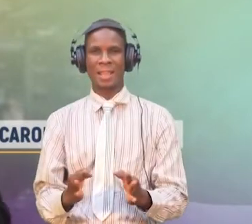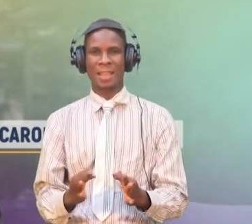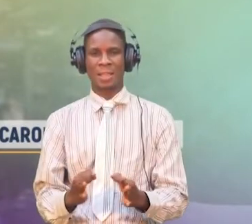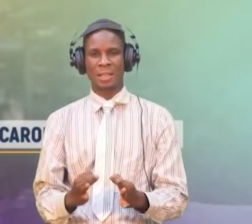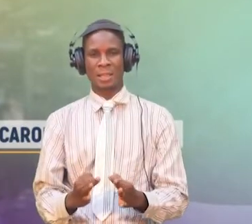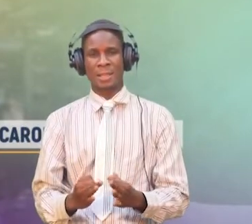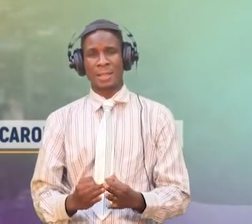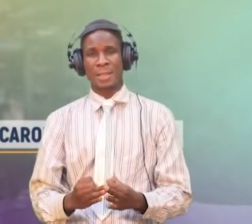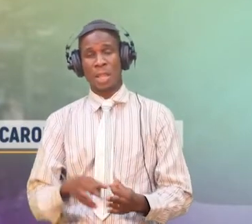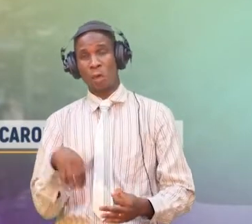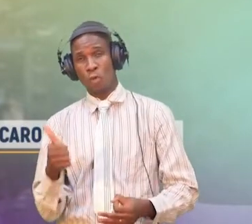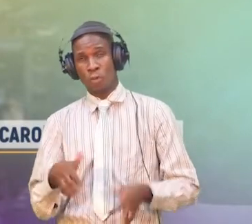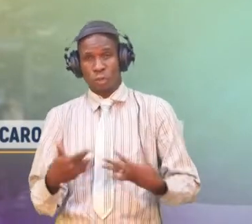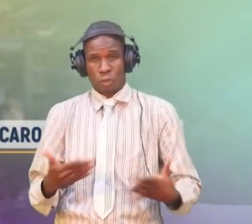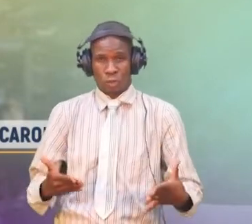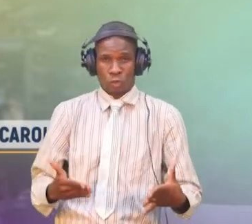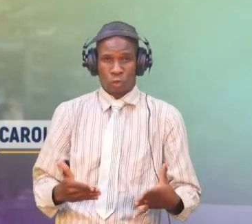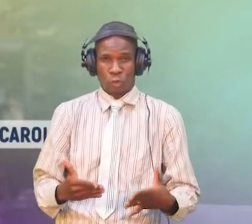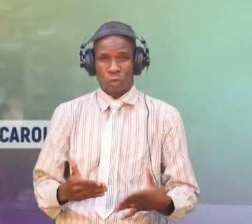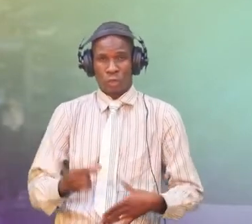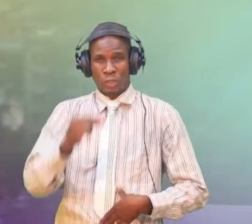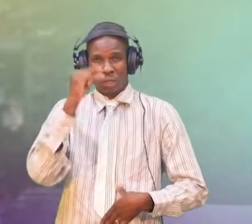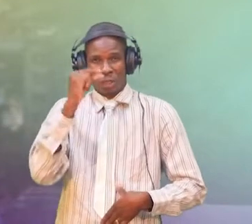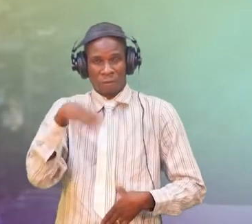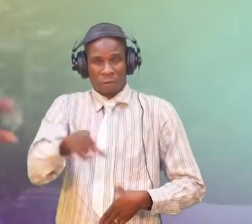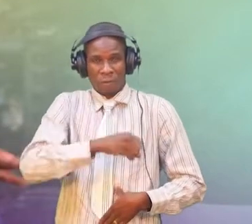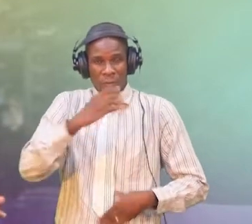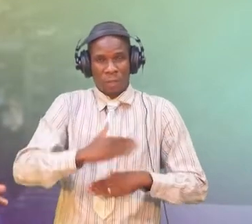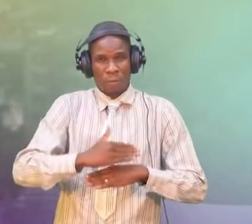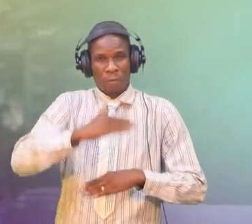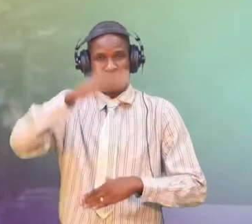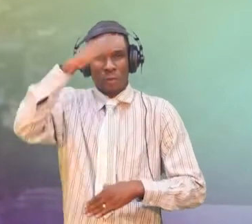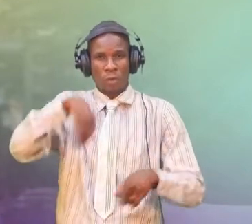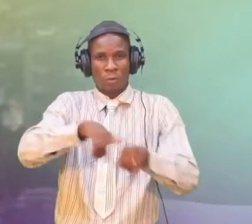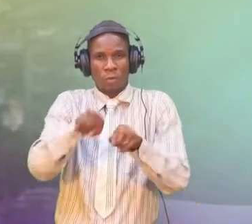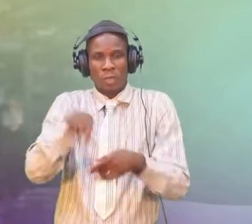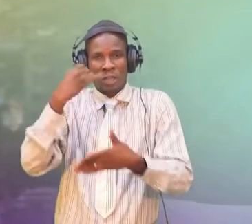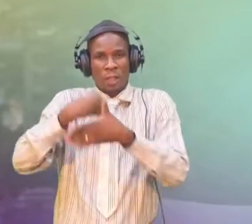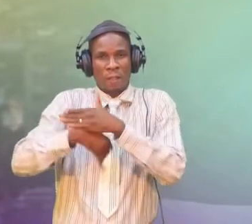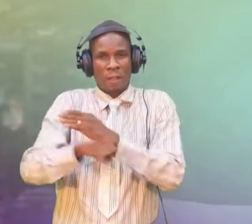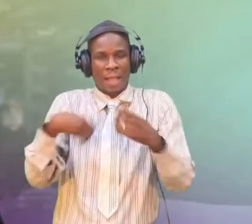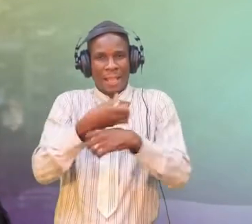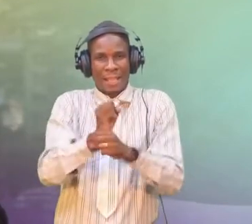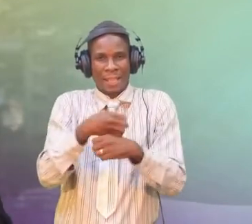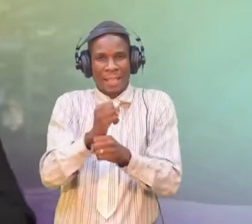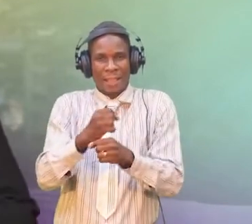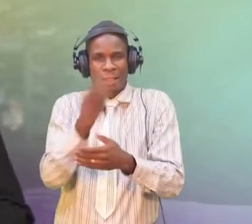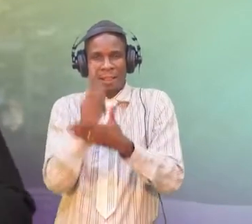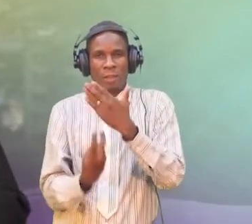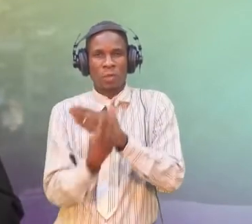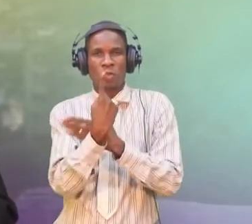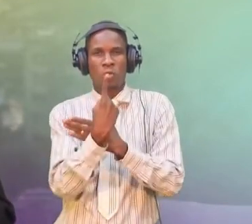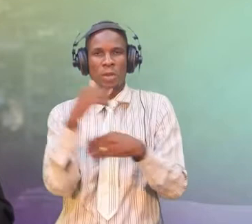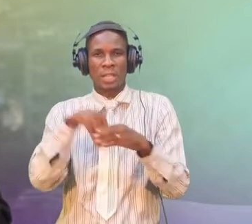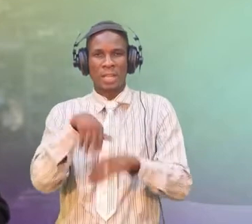mwa makambo oyo mike mike oyo bokoki kosalela mpo ete eyebana kovandisa libota na